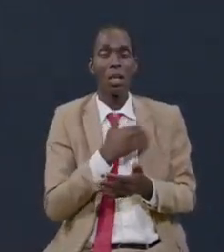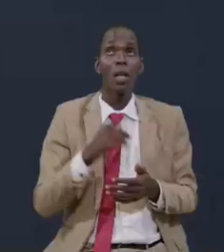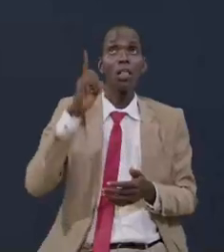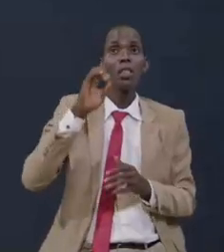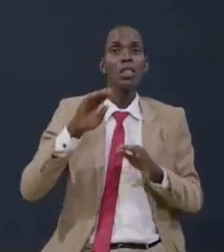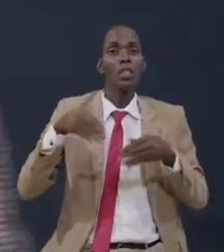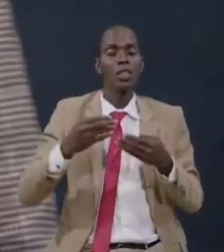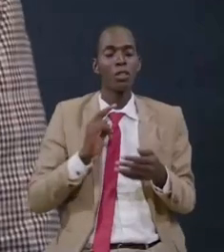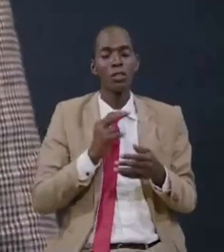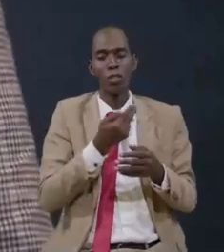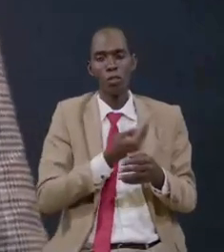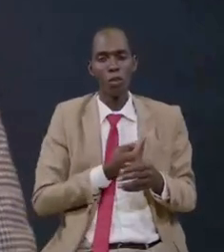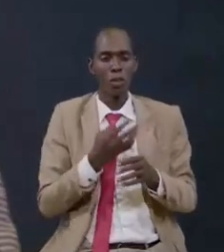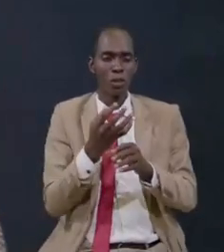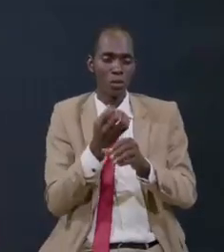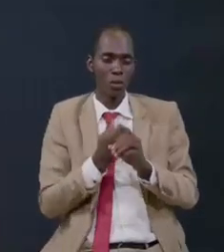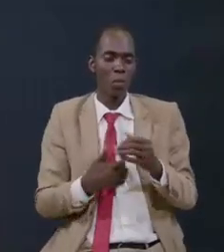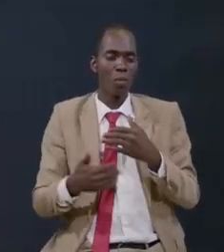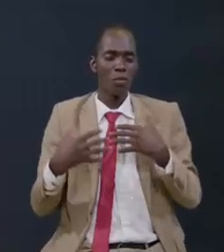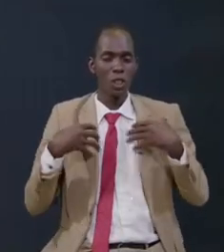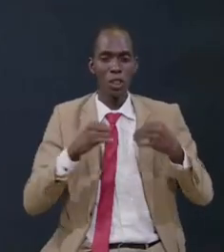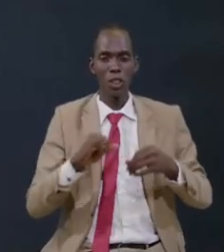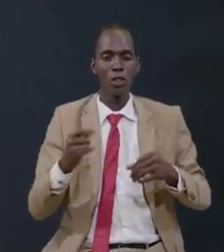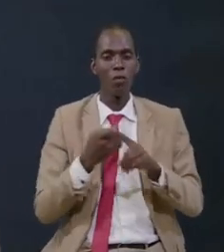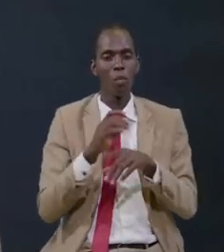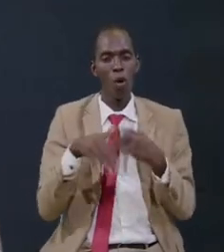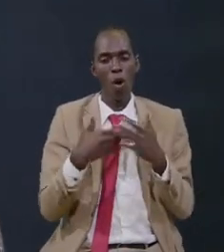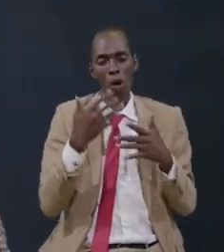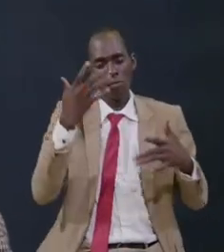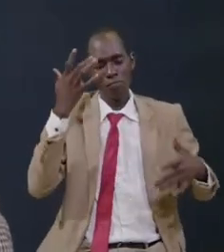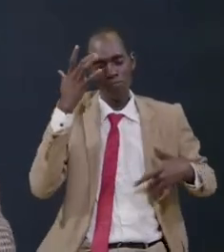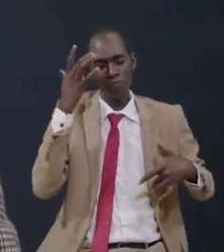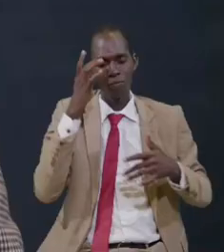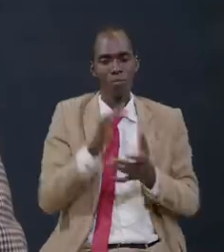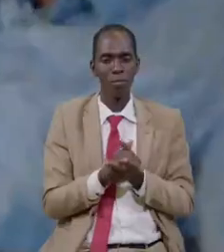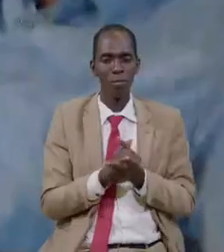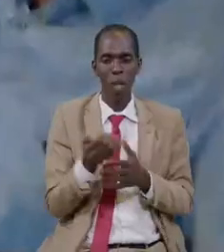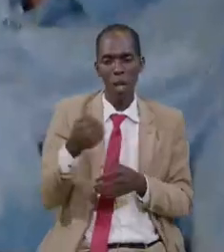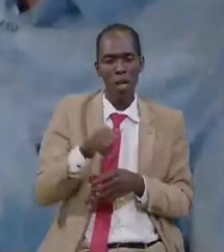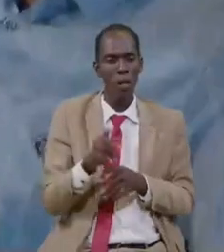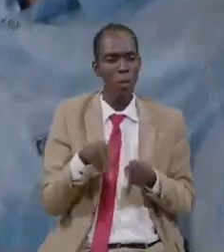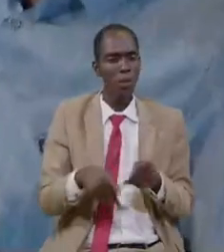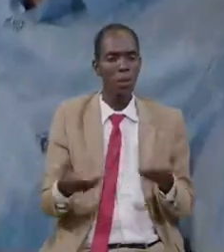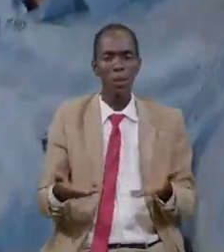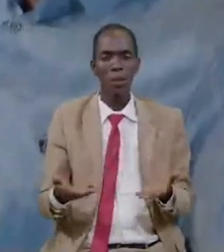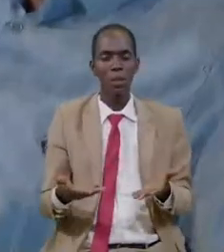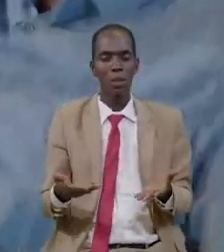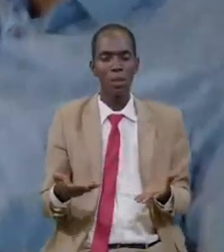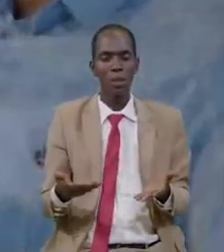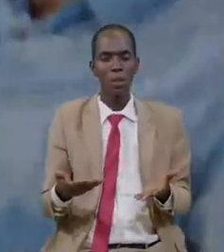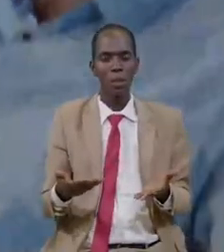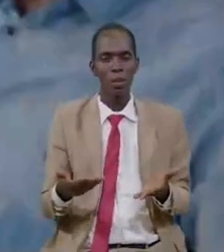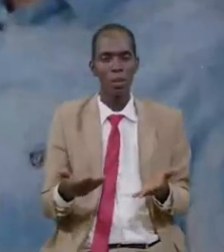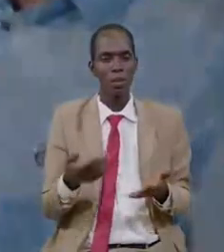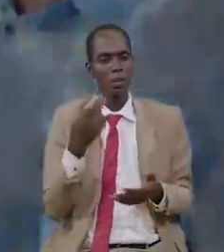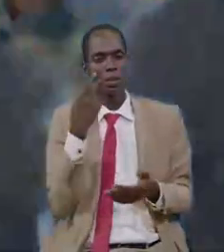la guérison, le rétablissement de toute maladie. Est-ce que quelqu'un est là-bas? Est-ce que tu es là? Regardez